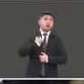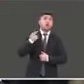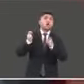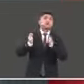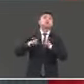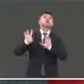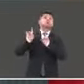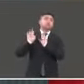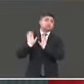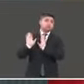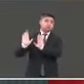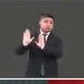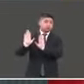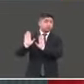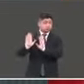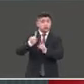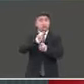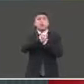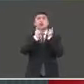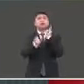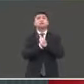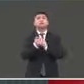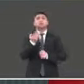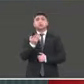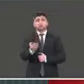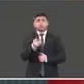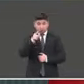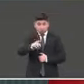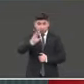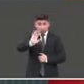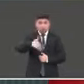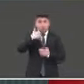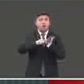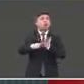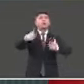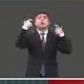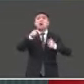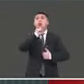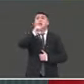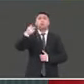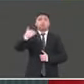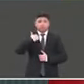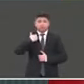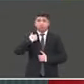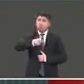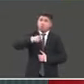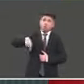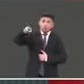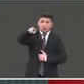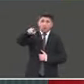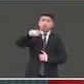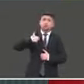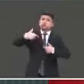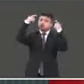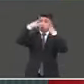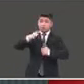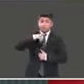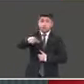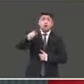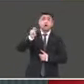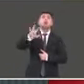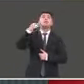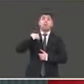da tam tersine artık Her platformda Biz onları yükümlülüklerini yerine